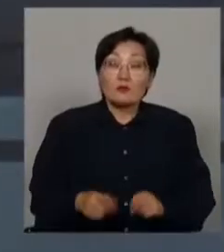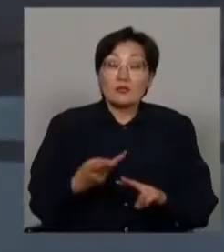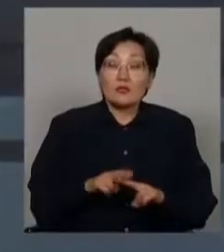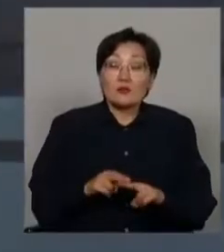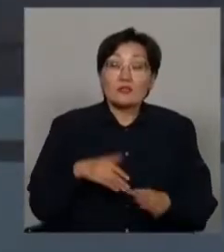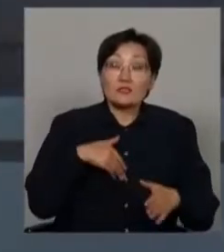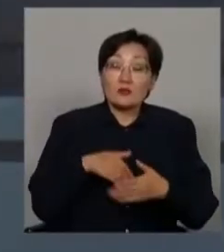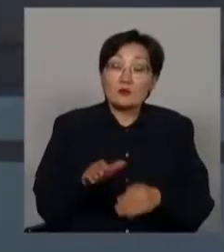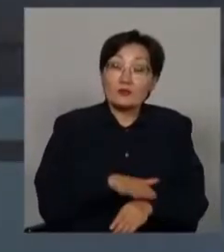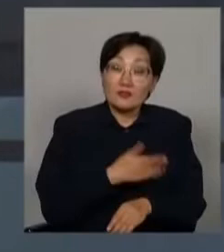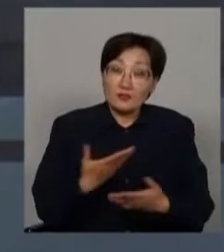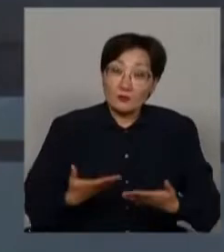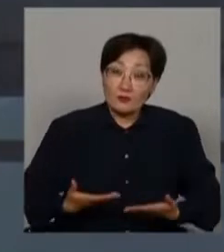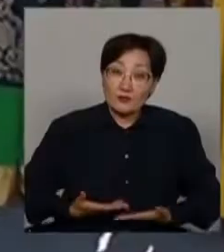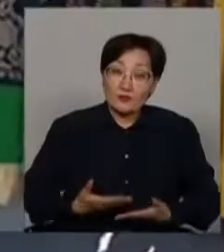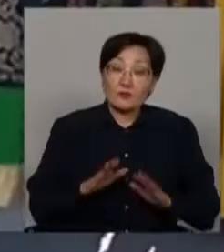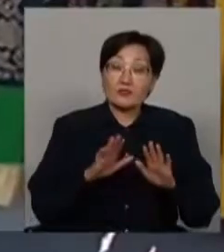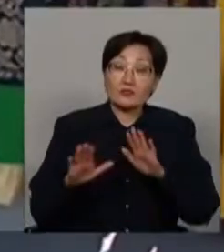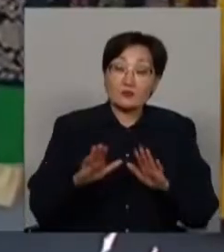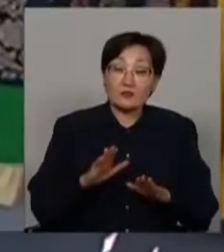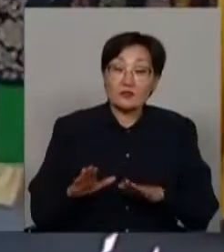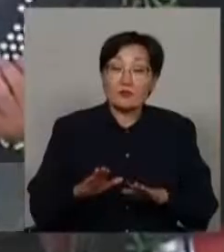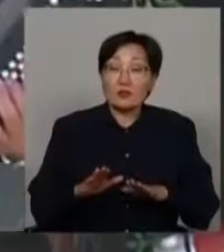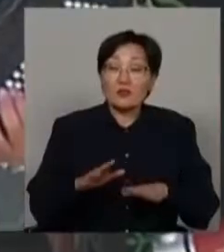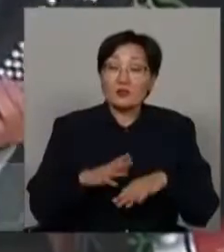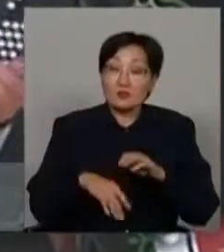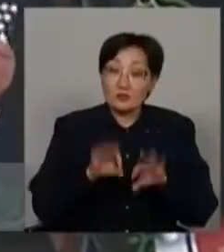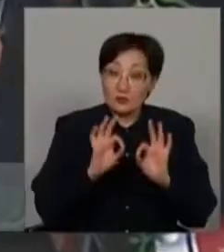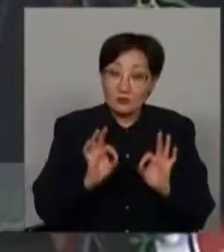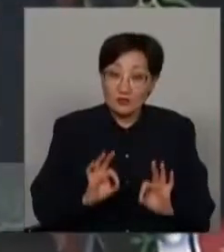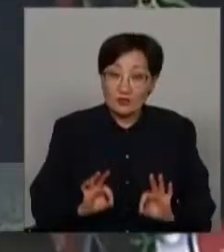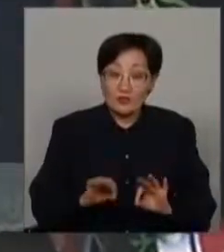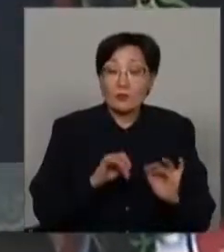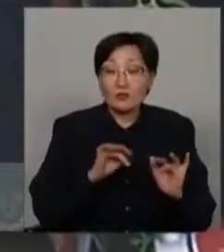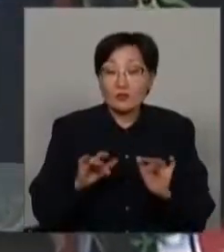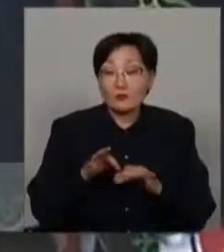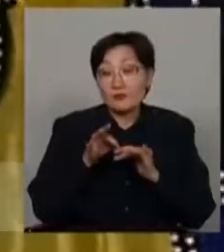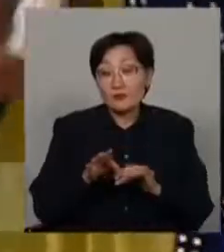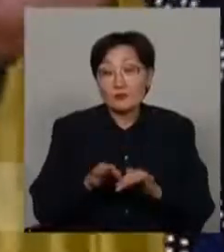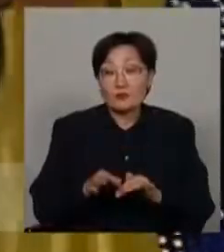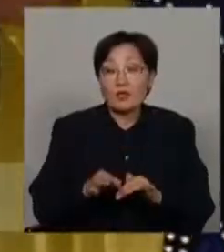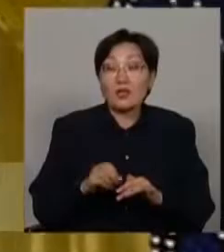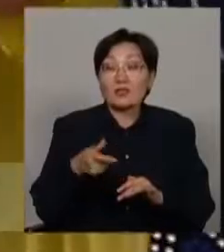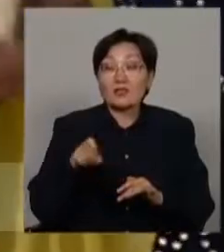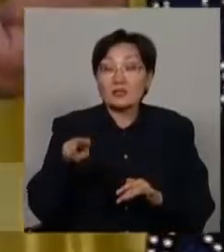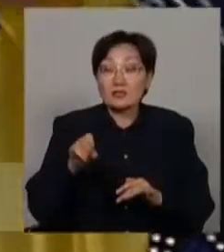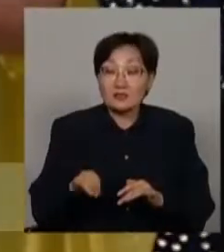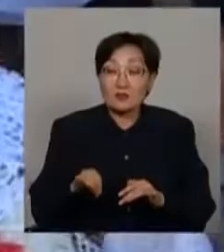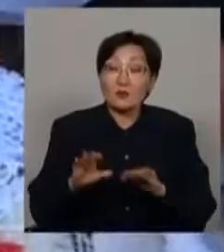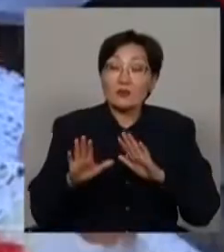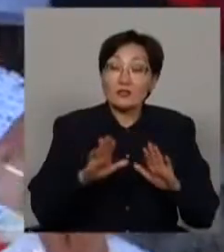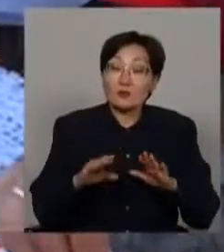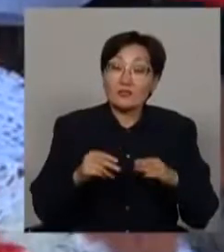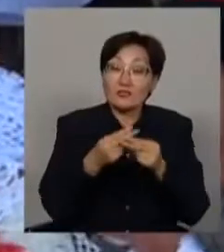активного долголетия представили выставку изделий декоративно-прикладного искусства. Мероприятие прошло в парке Ганди. Ярмарку наполнили